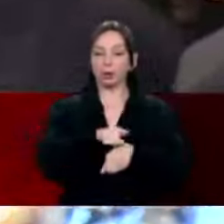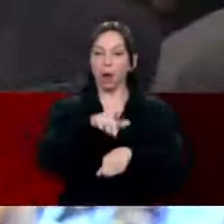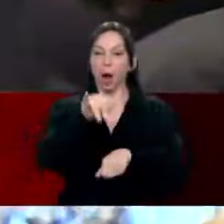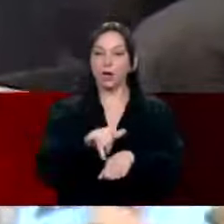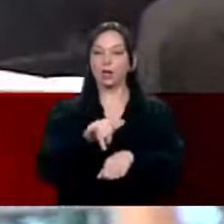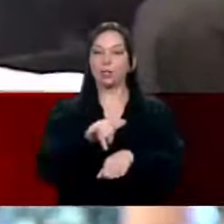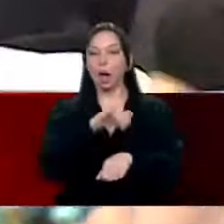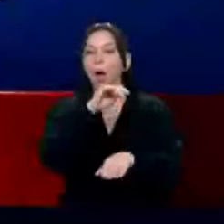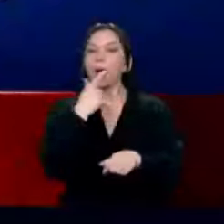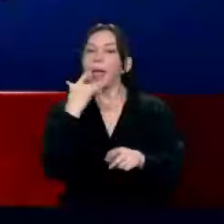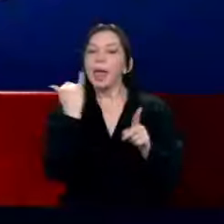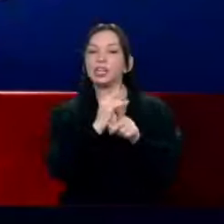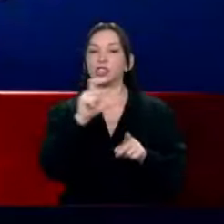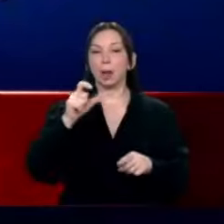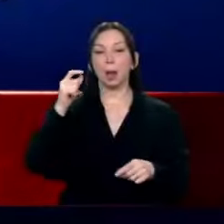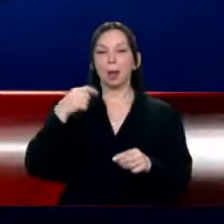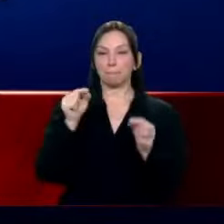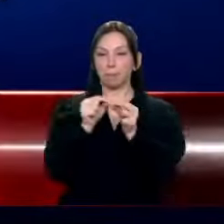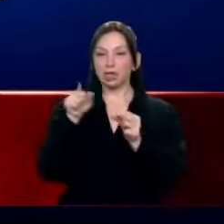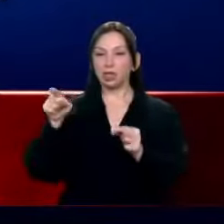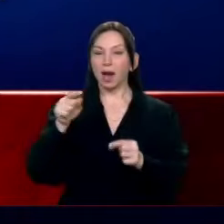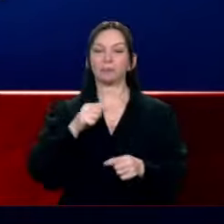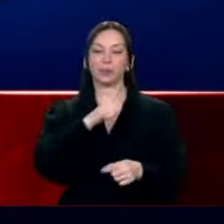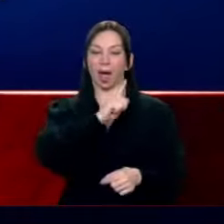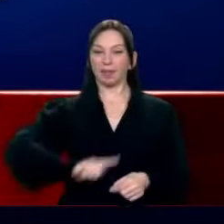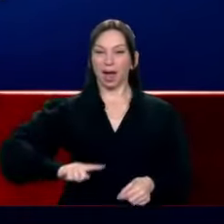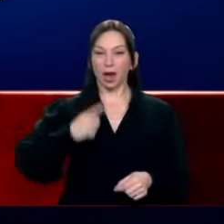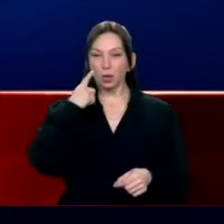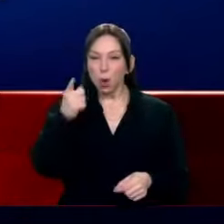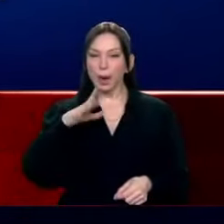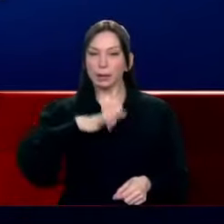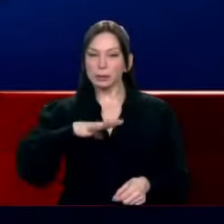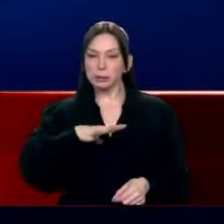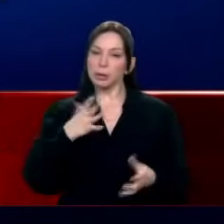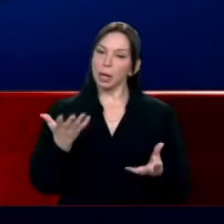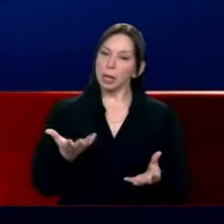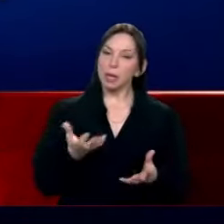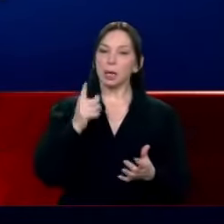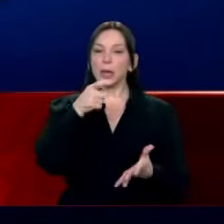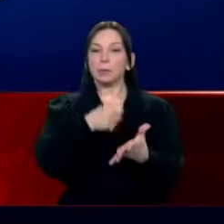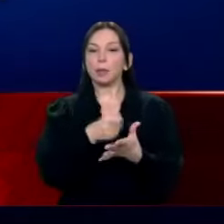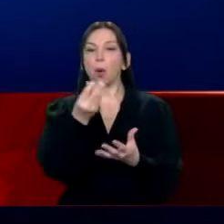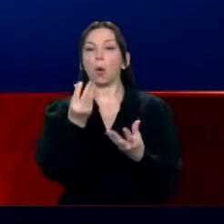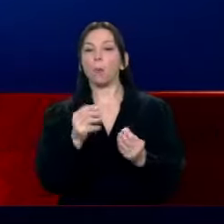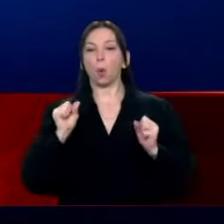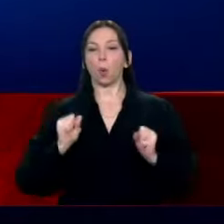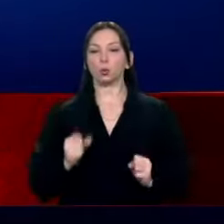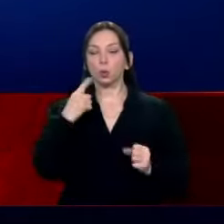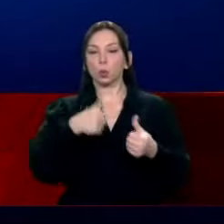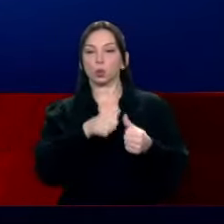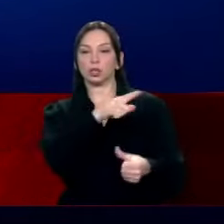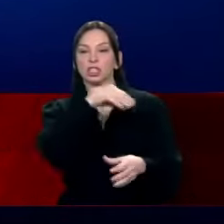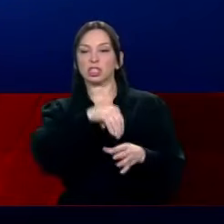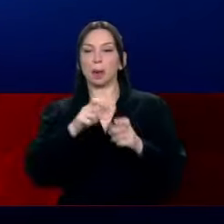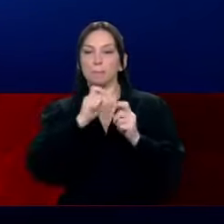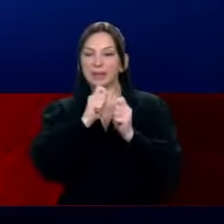ilgili eleştirilere yanıt verdi. Başak Demirtaş'ın adaylık iradesini hayatı boyunca tek bir bedel ödemeden oturduğu yerden kocası için